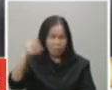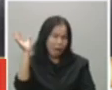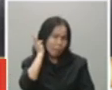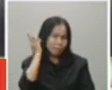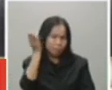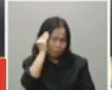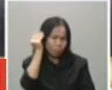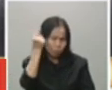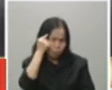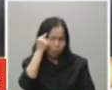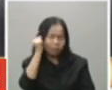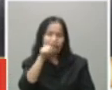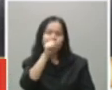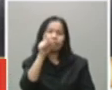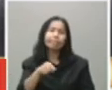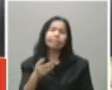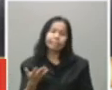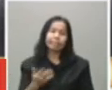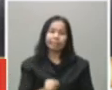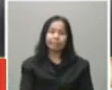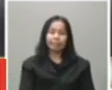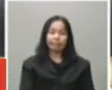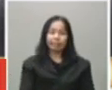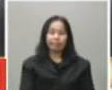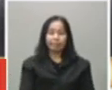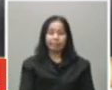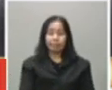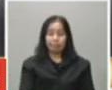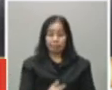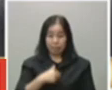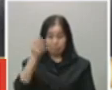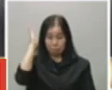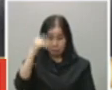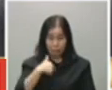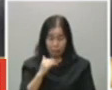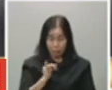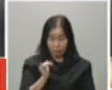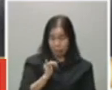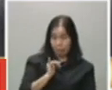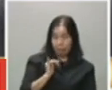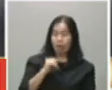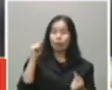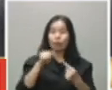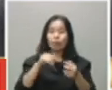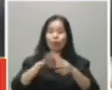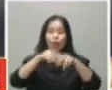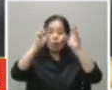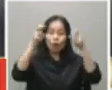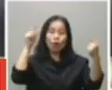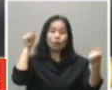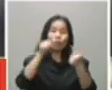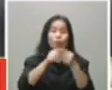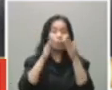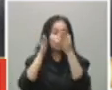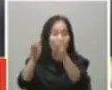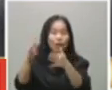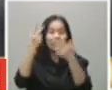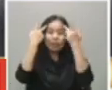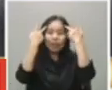อท่านประธานที่เคารพครับผมยังไม่ได้อภิปรายในยัตติที่จะกล่าวหาพลเอกประยุทธ์น